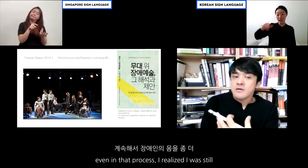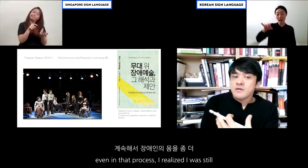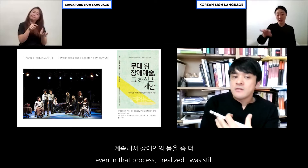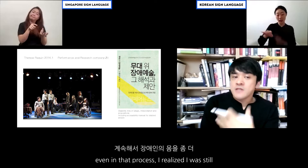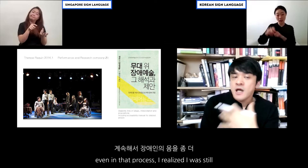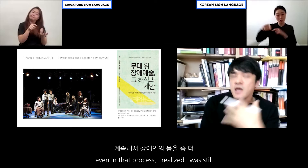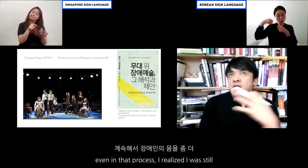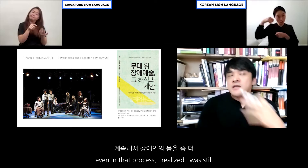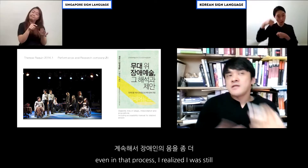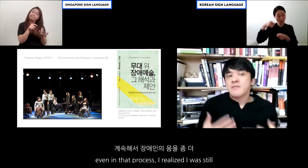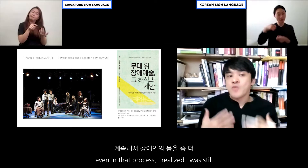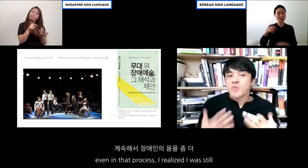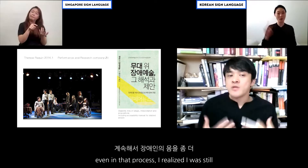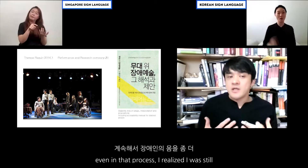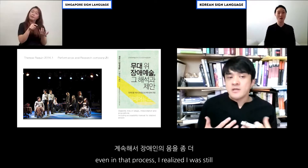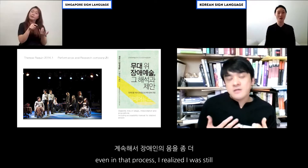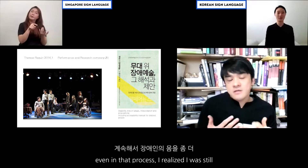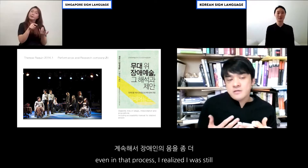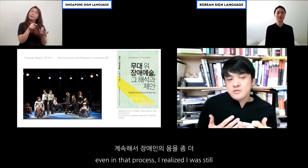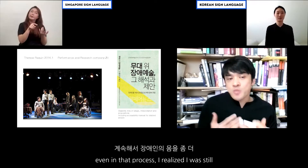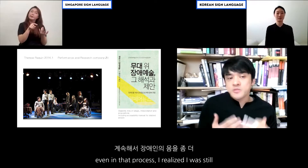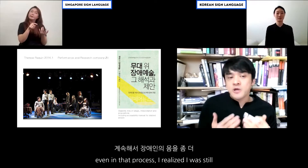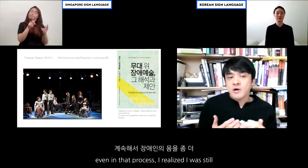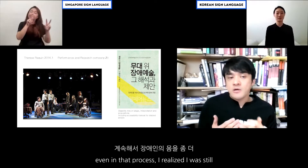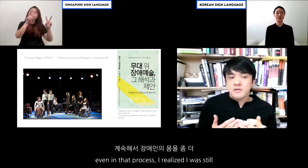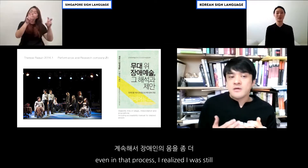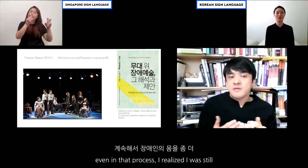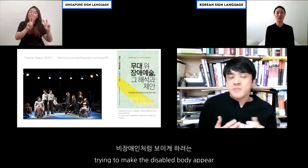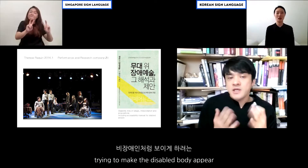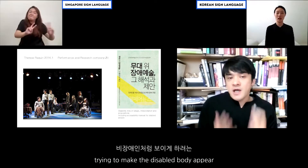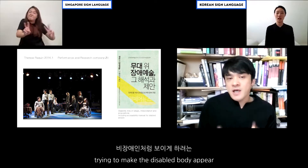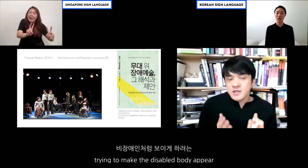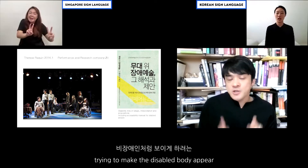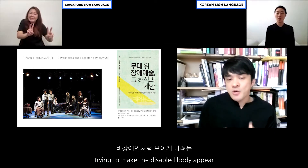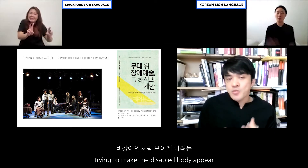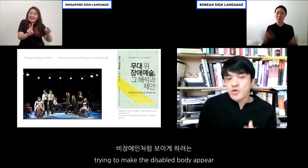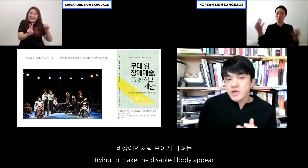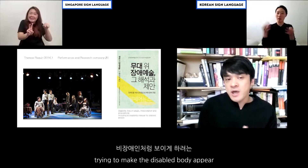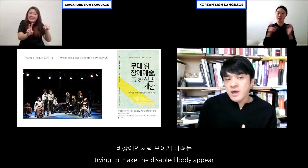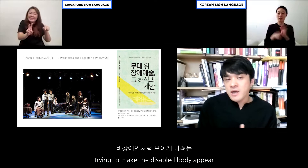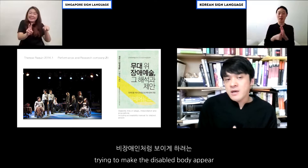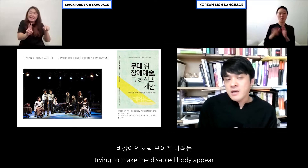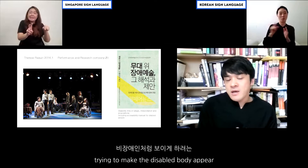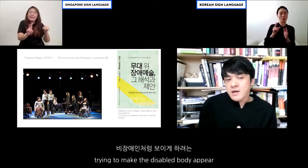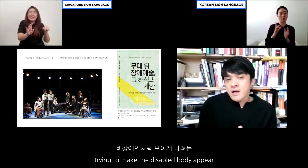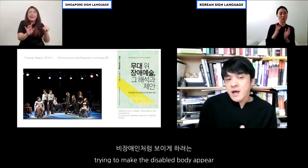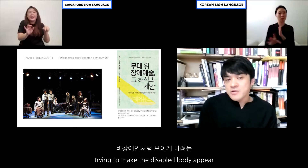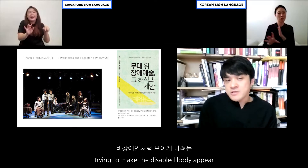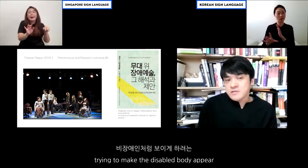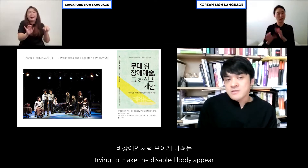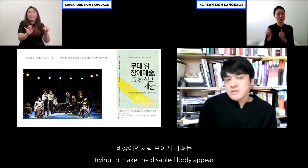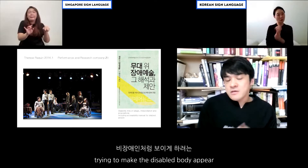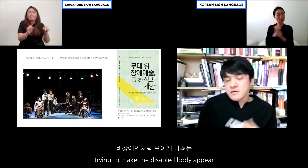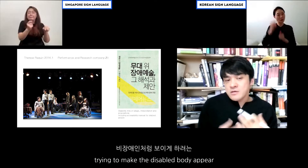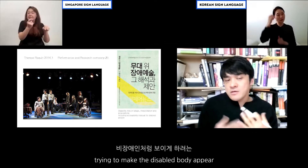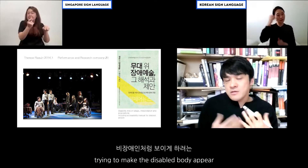계속해서 장애인의 몸을 좀 더 비장애인처럼 보이게